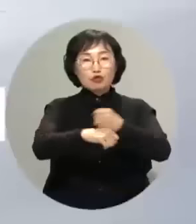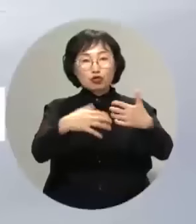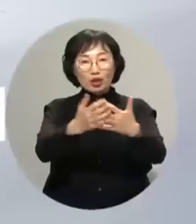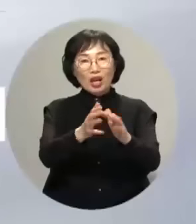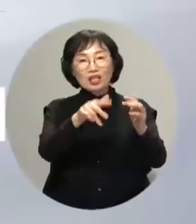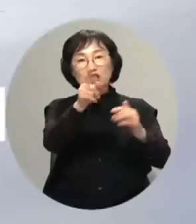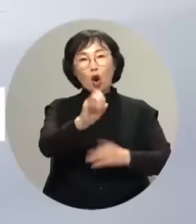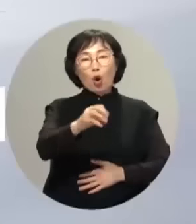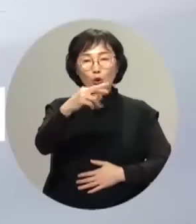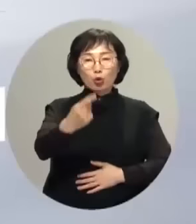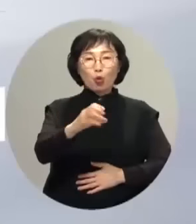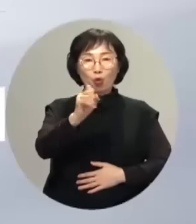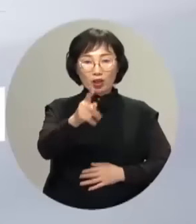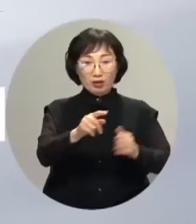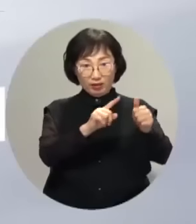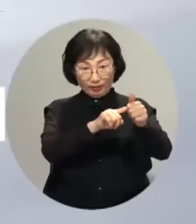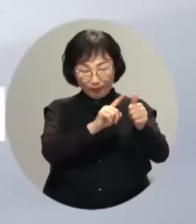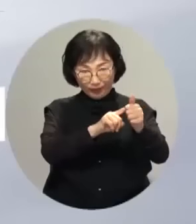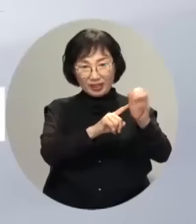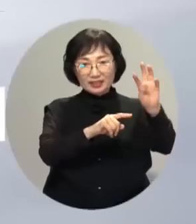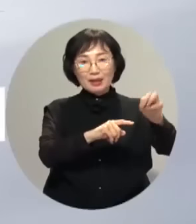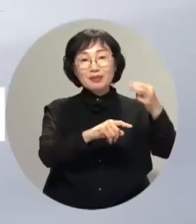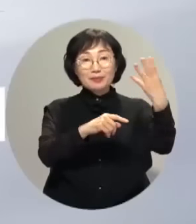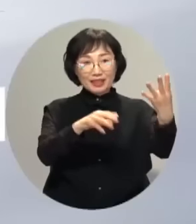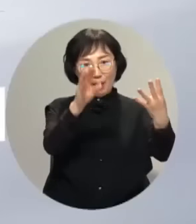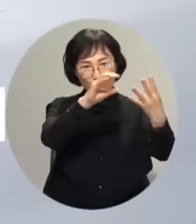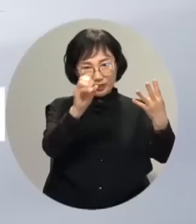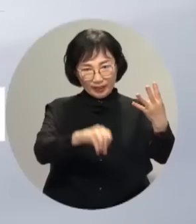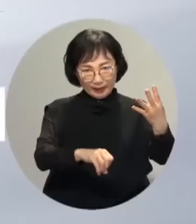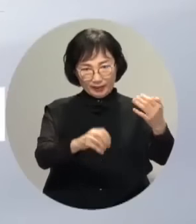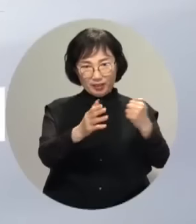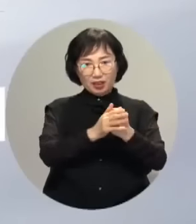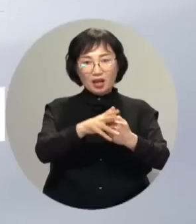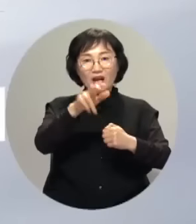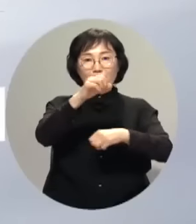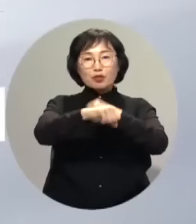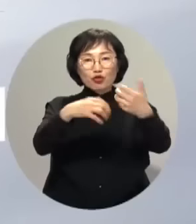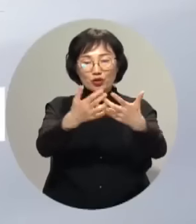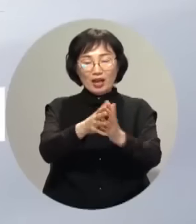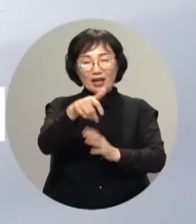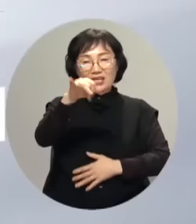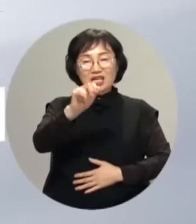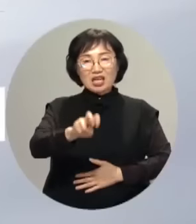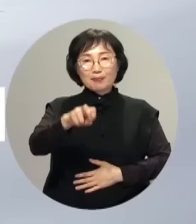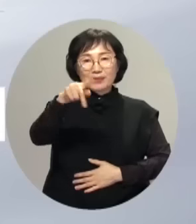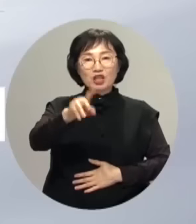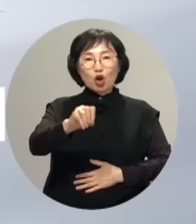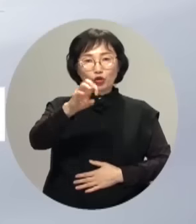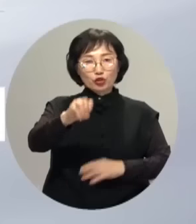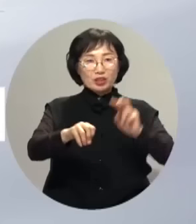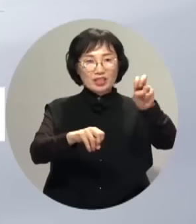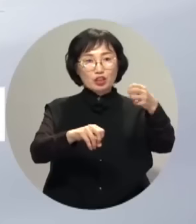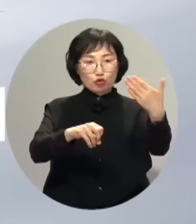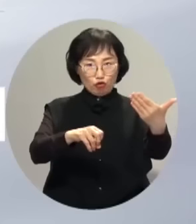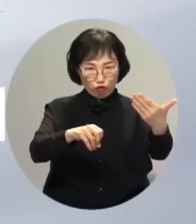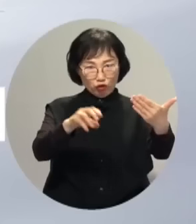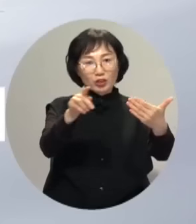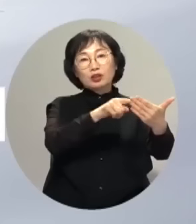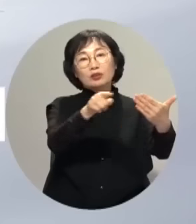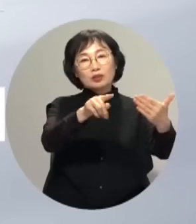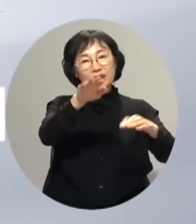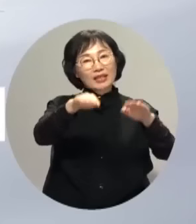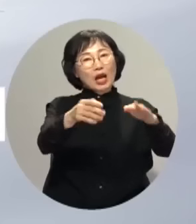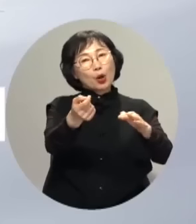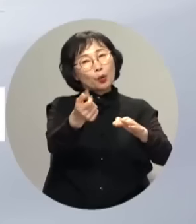정동영 전 노무현정부 통일부 장관이 34% 민주당 김성주 현 의원이 29% 오차범위